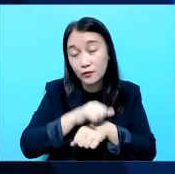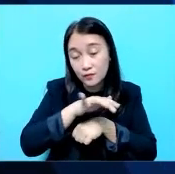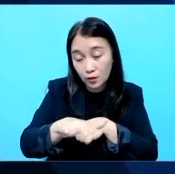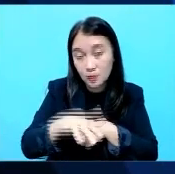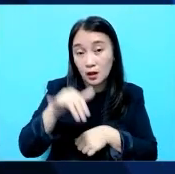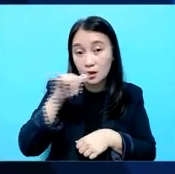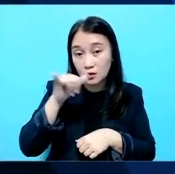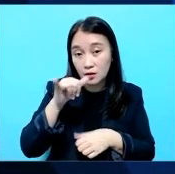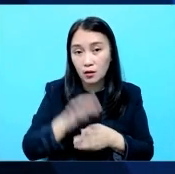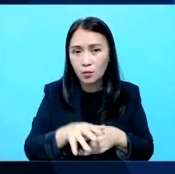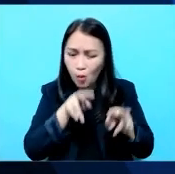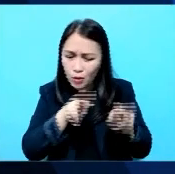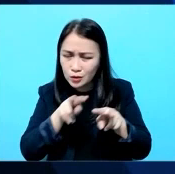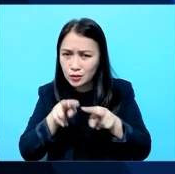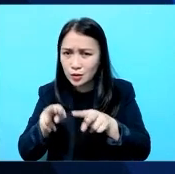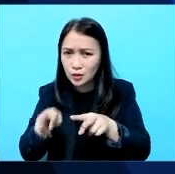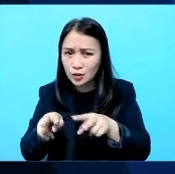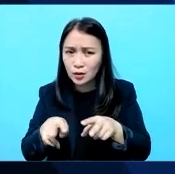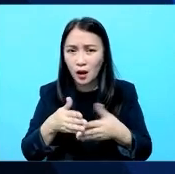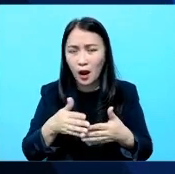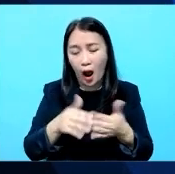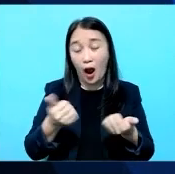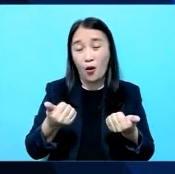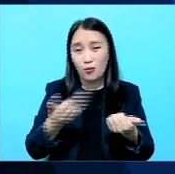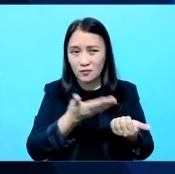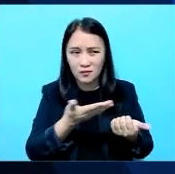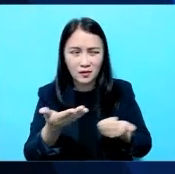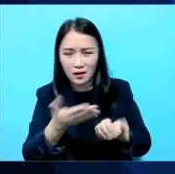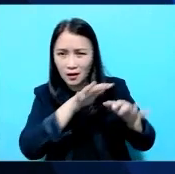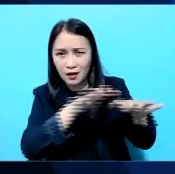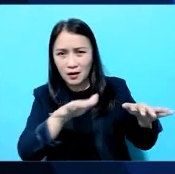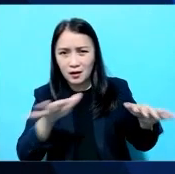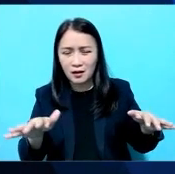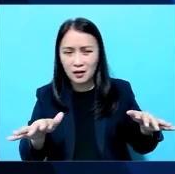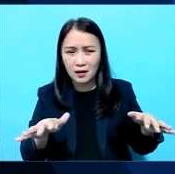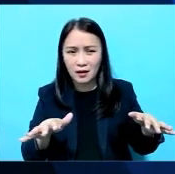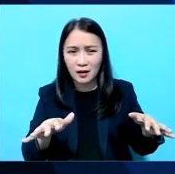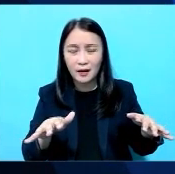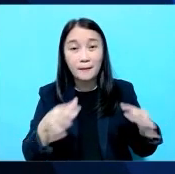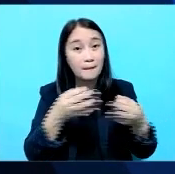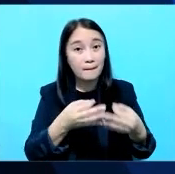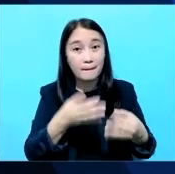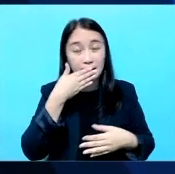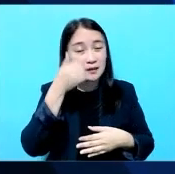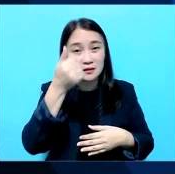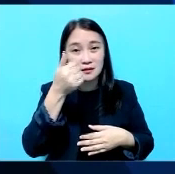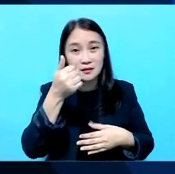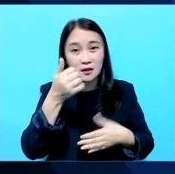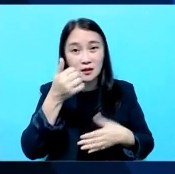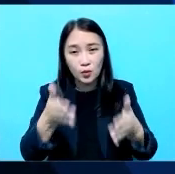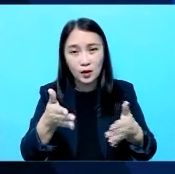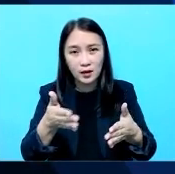mamonitor kung or kumustahin yung mga anak natin. Isa sa pinaka-effective na strategy in winning our